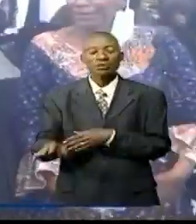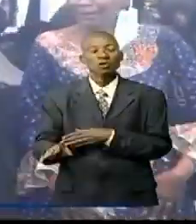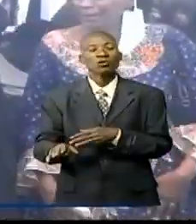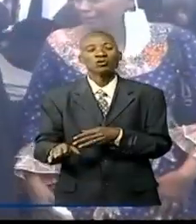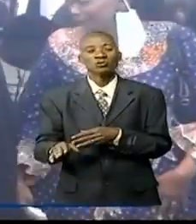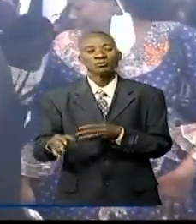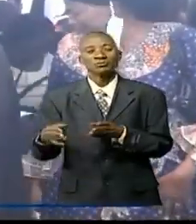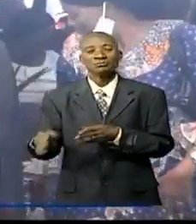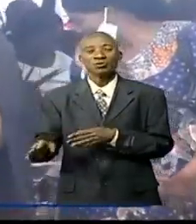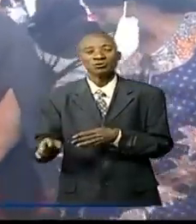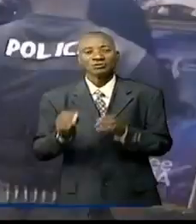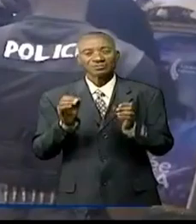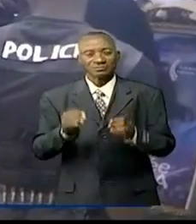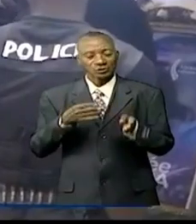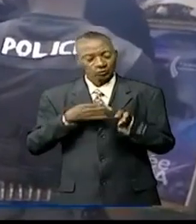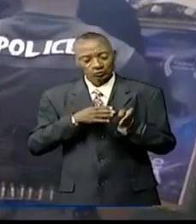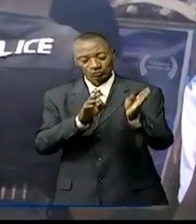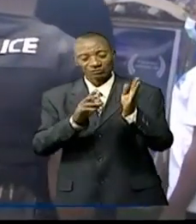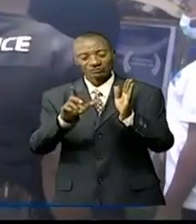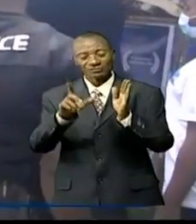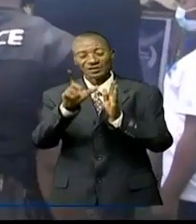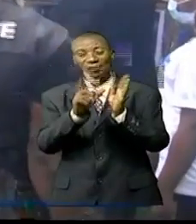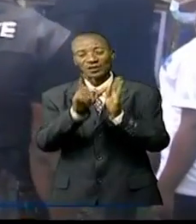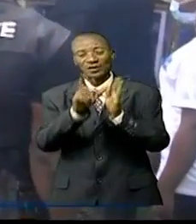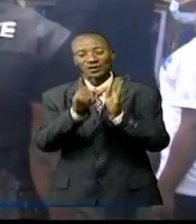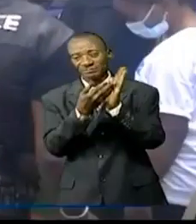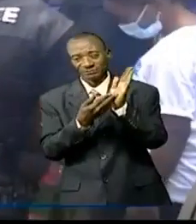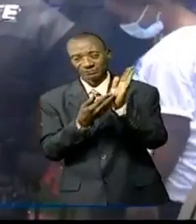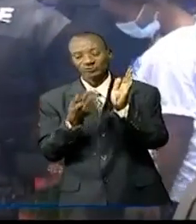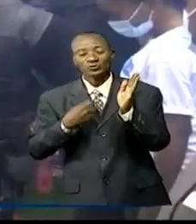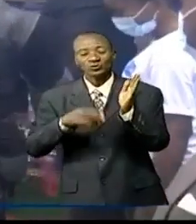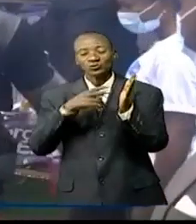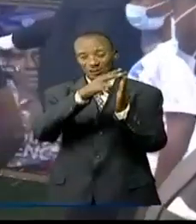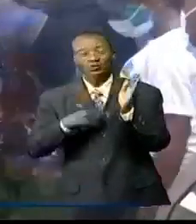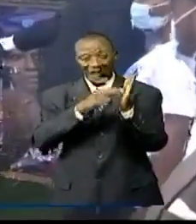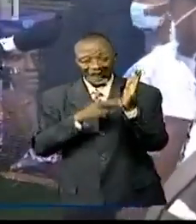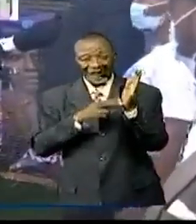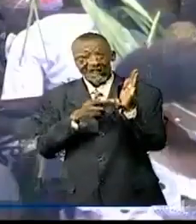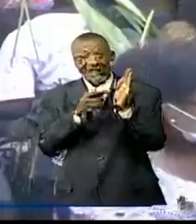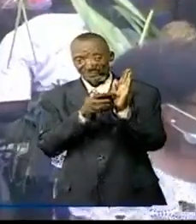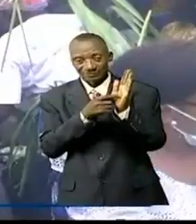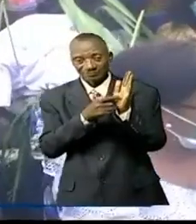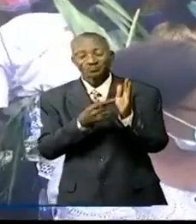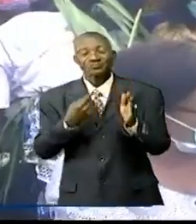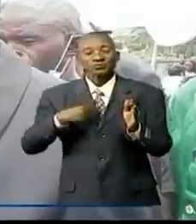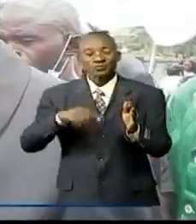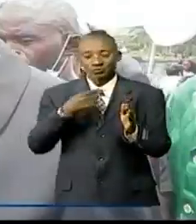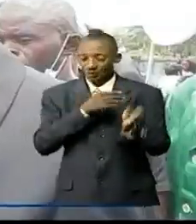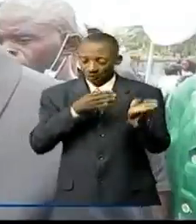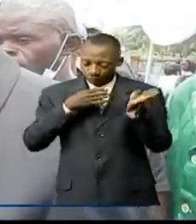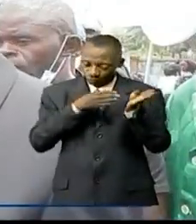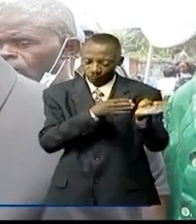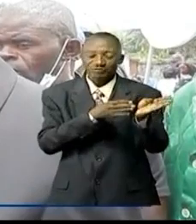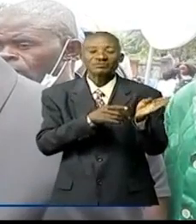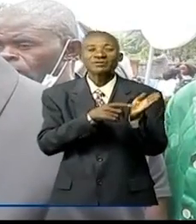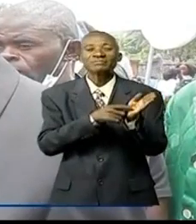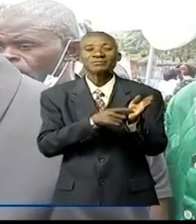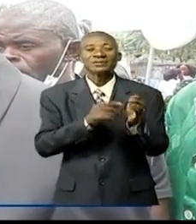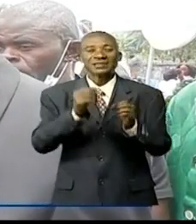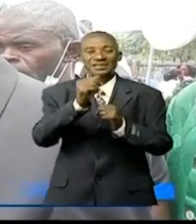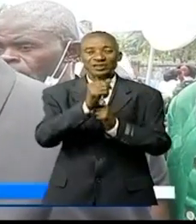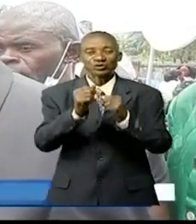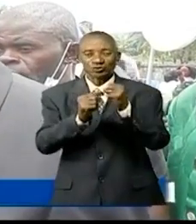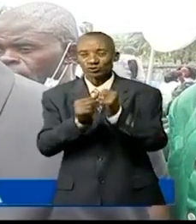nous régissent. Nous allons lire ces textes-là, nous allons les appliquer, les structures vont se